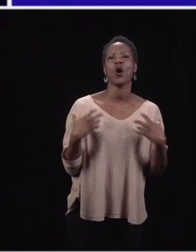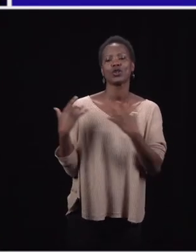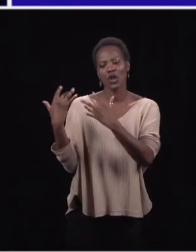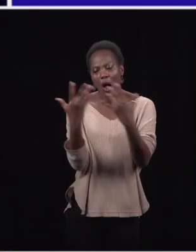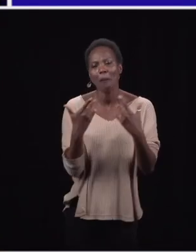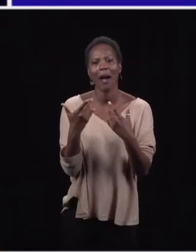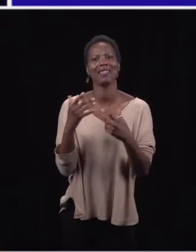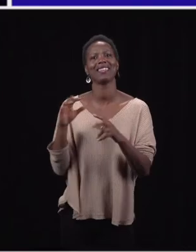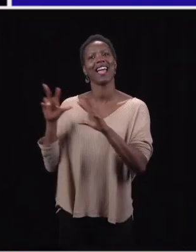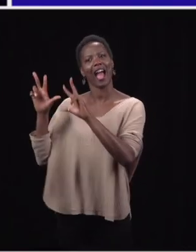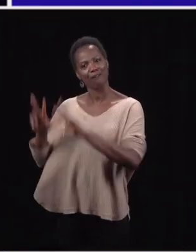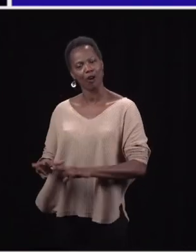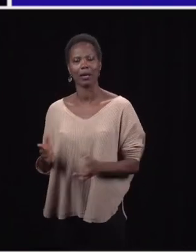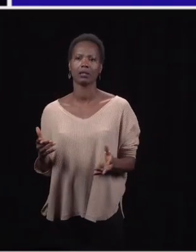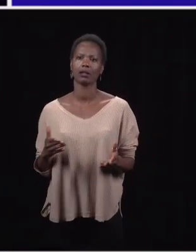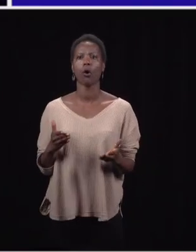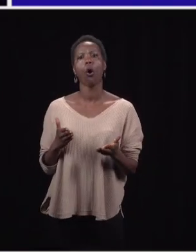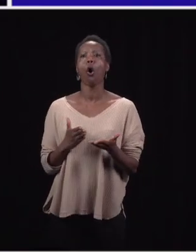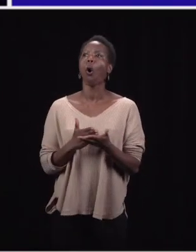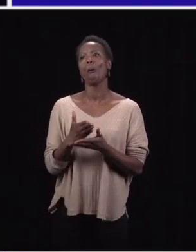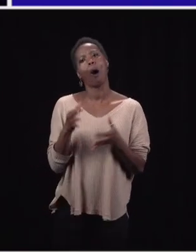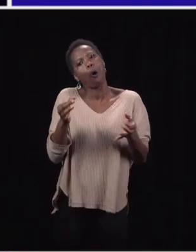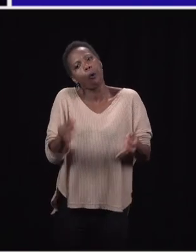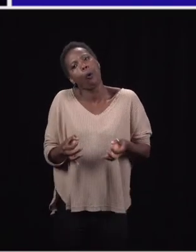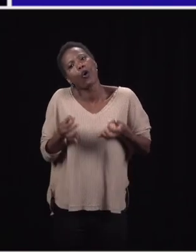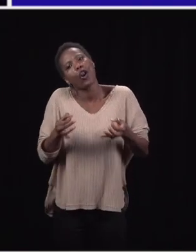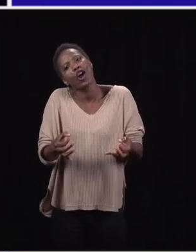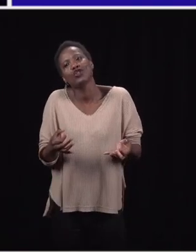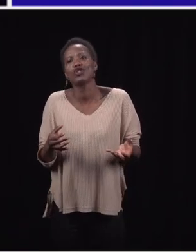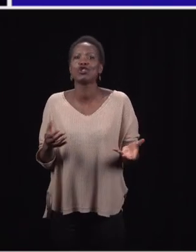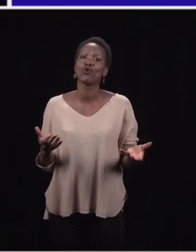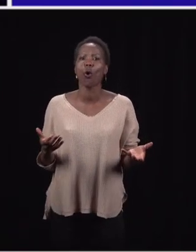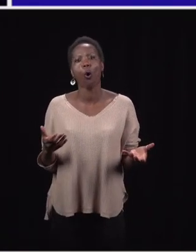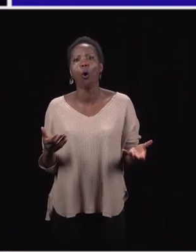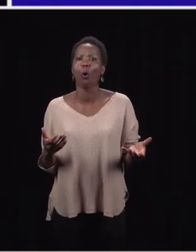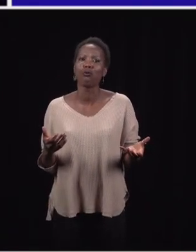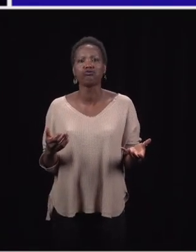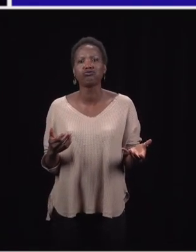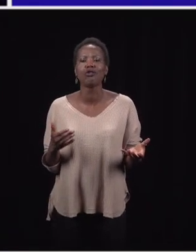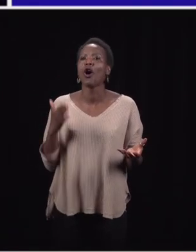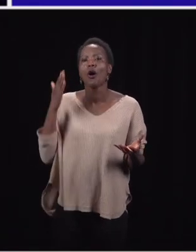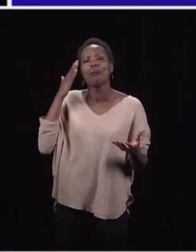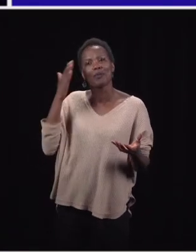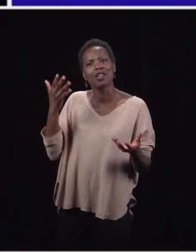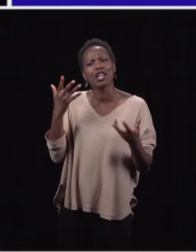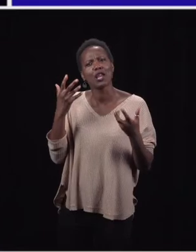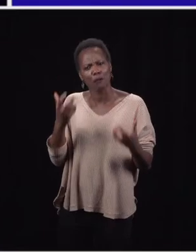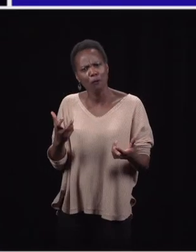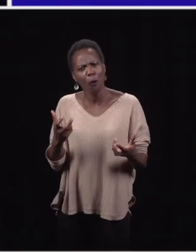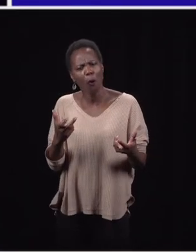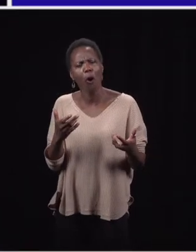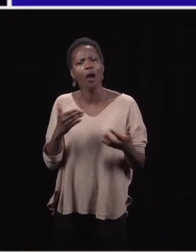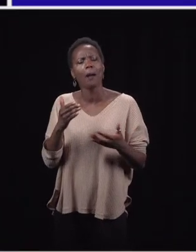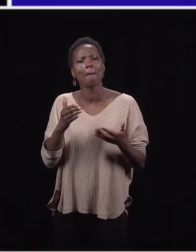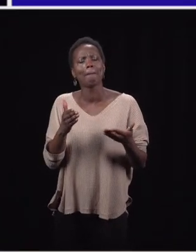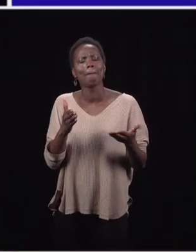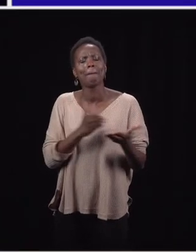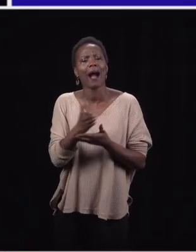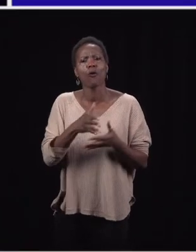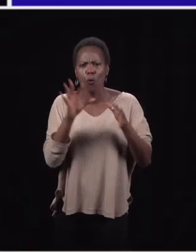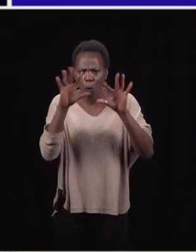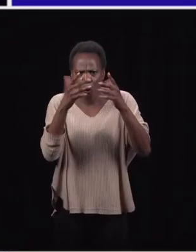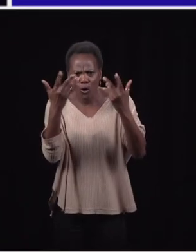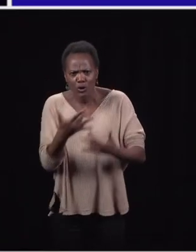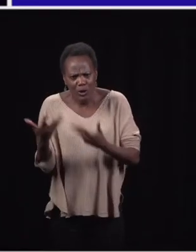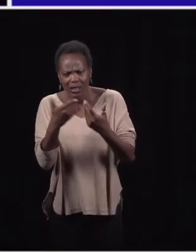on veut parce que finalement quand on décide d'embrasser un parcours scientifique on peut choisir tout un tas de choses qu'est-ce qui